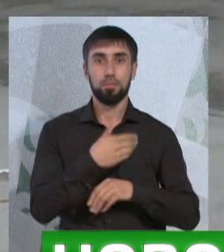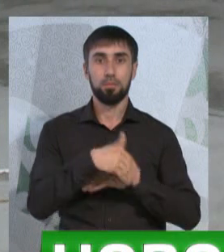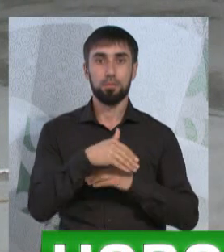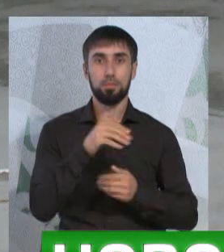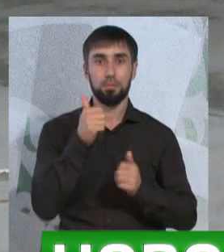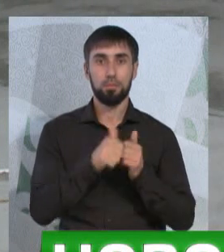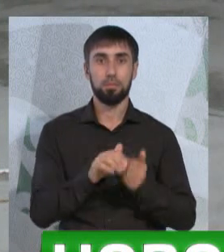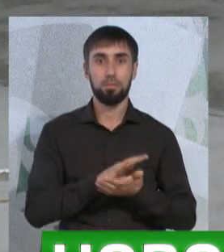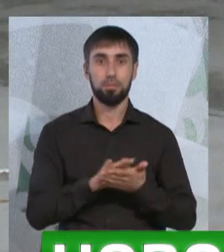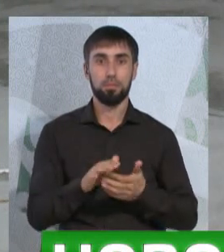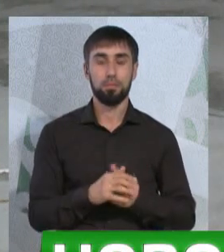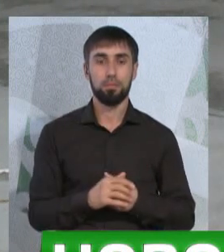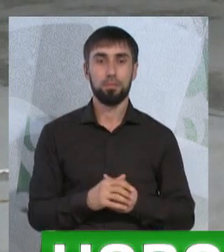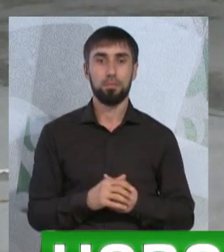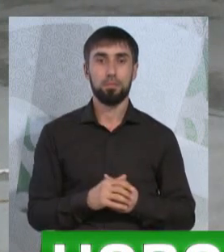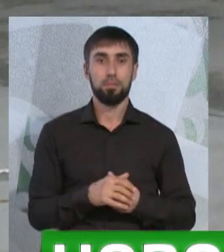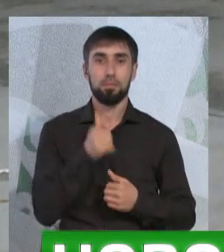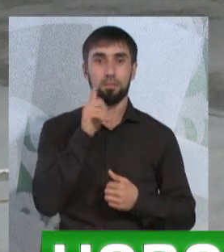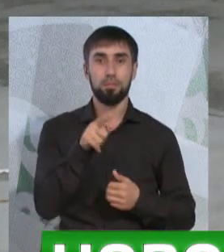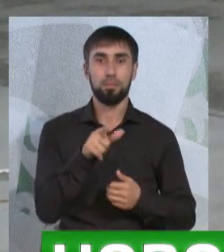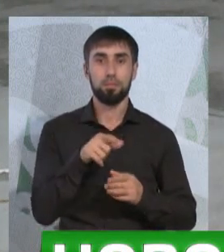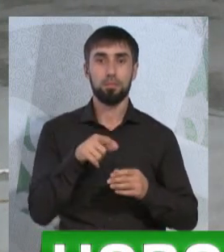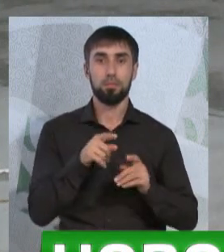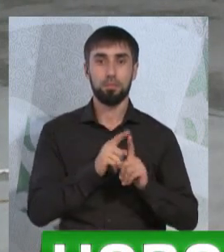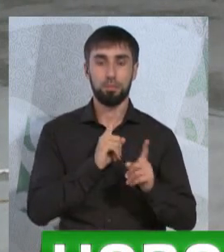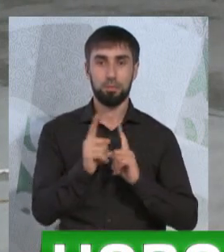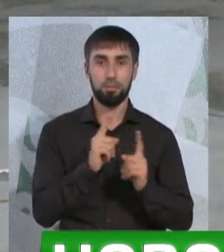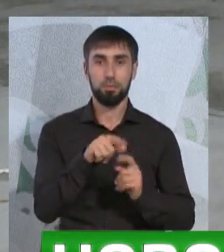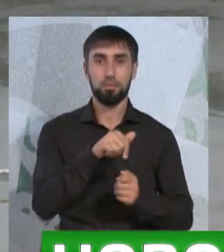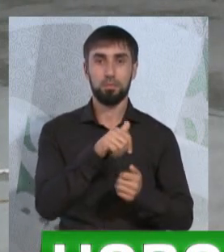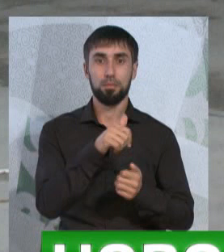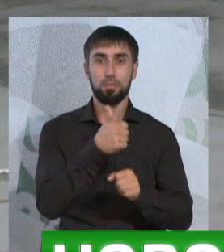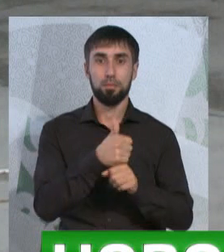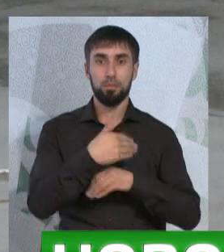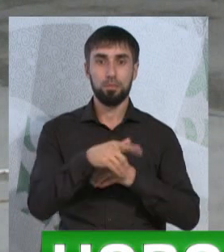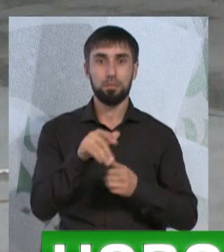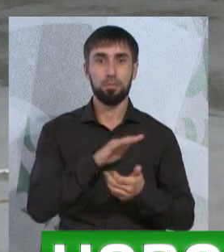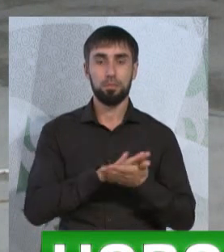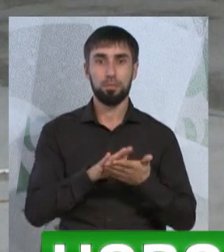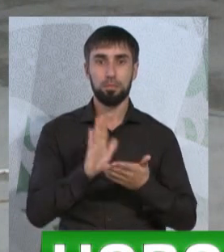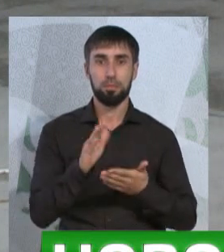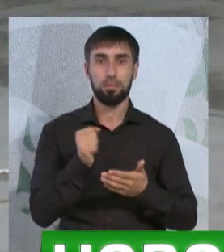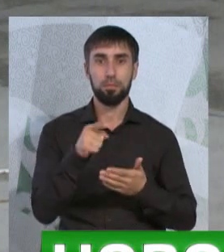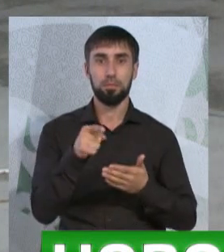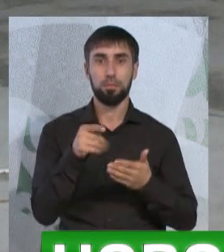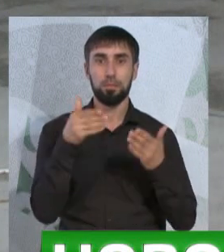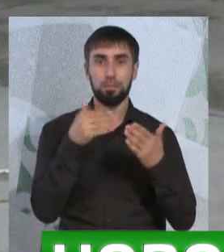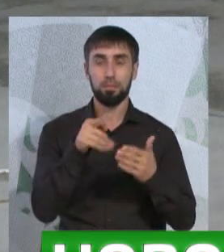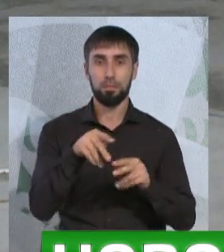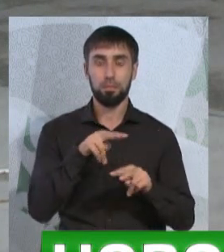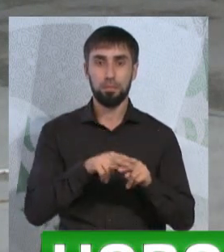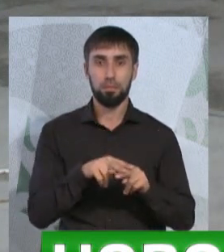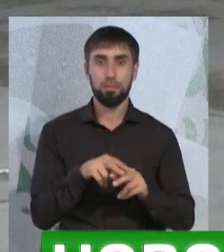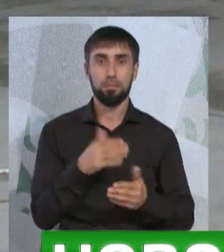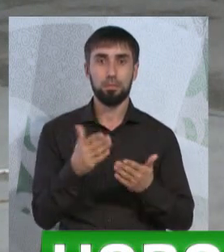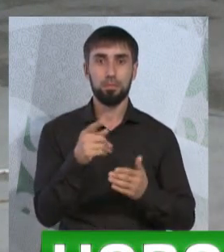всегда чистые. То есть, если вы проезжаете по главным улицам, вы всегда только на чистоту наткнетесь. А вот здесь, если пройти по закоулкам, то есть